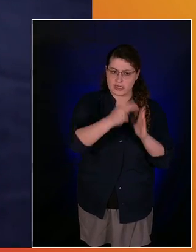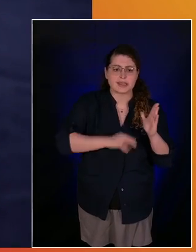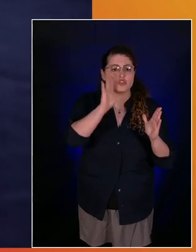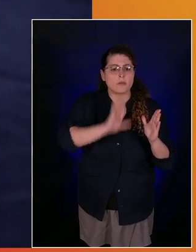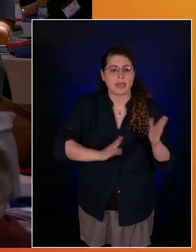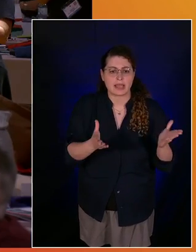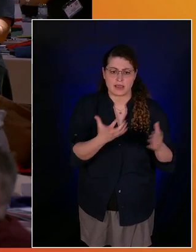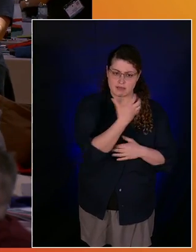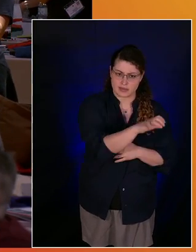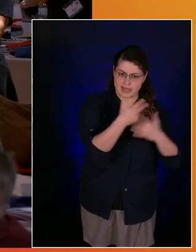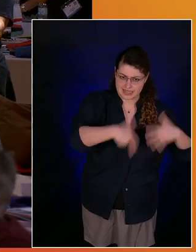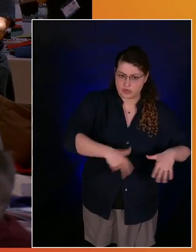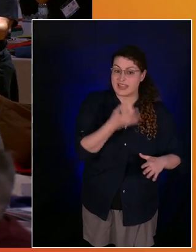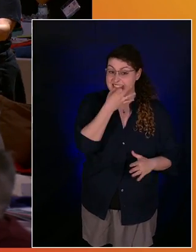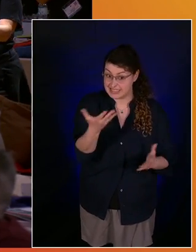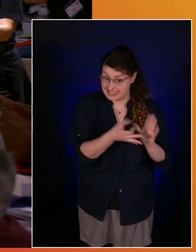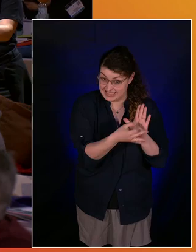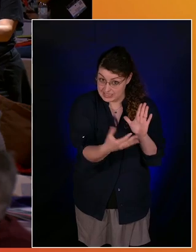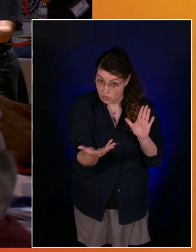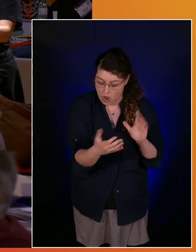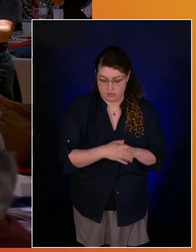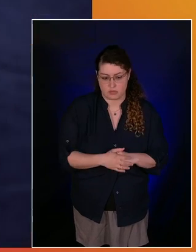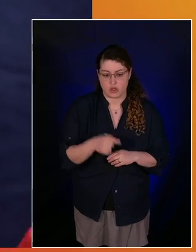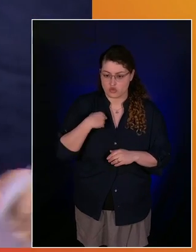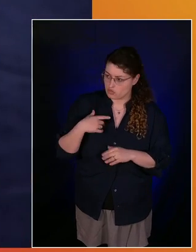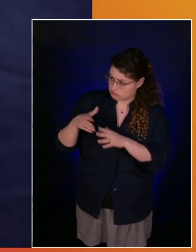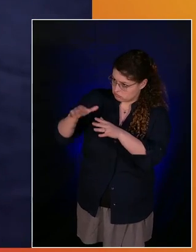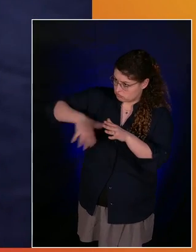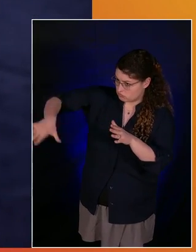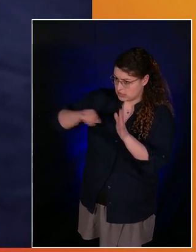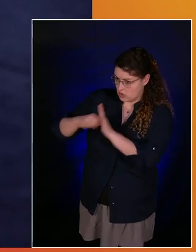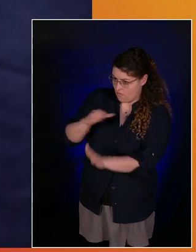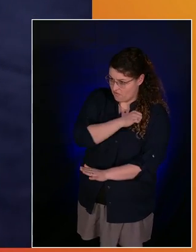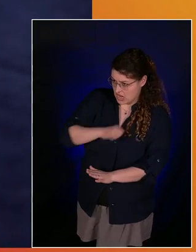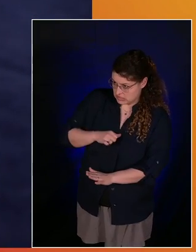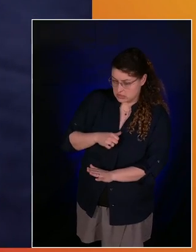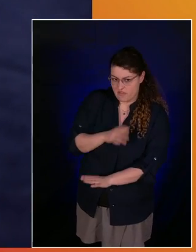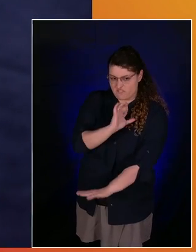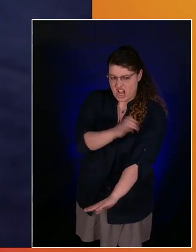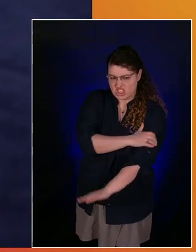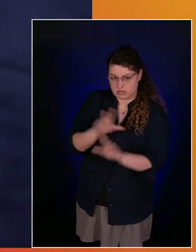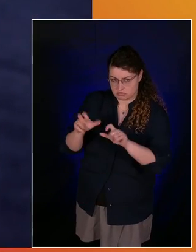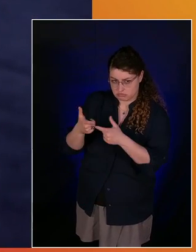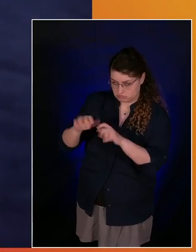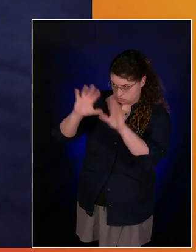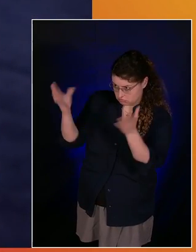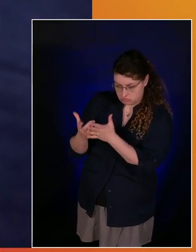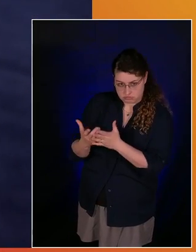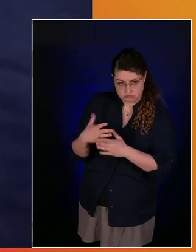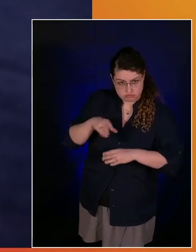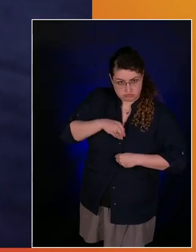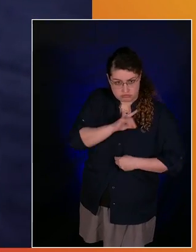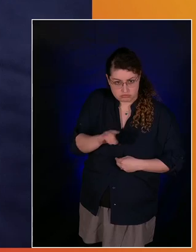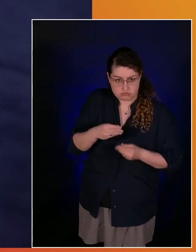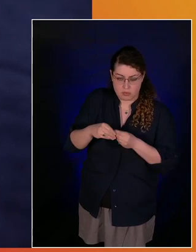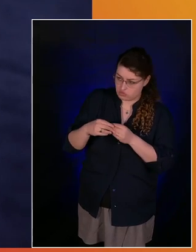V8 dit non seulement nous ne banalisons pas le néofascisme mais nous prenons part à la lutte idéologique par tous nos moyens